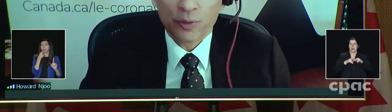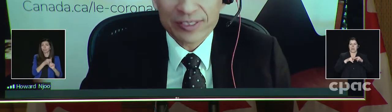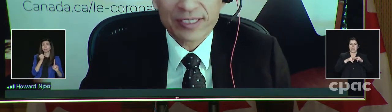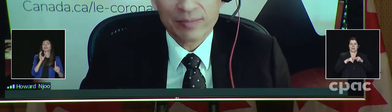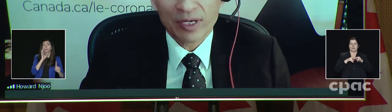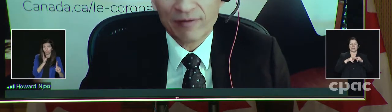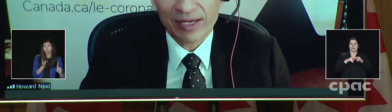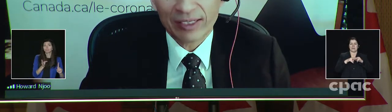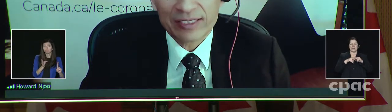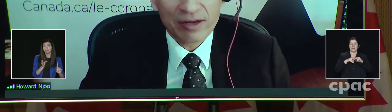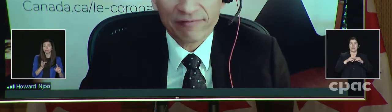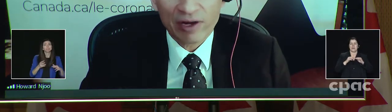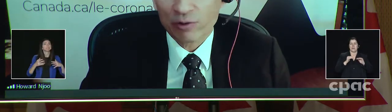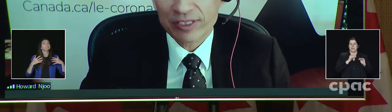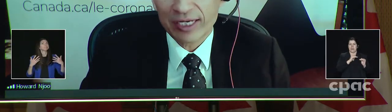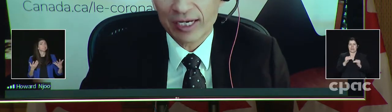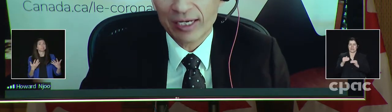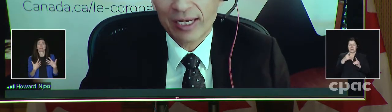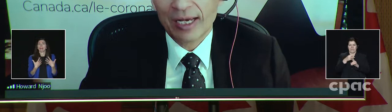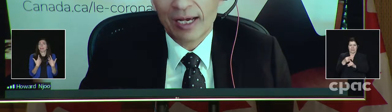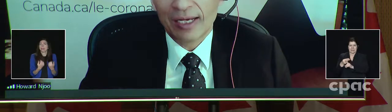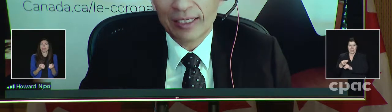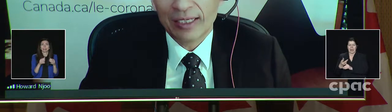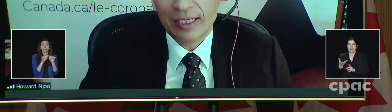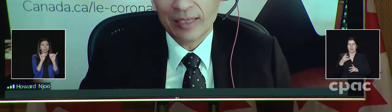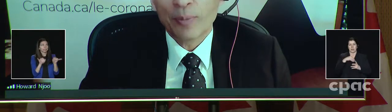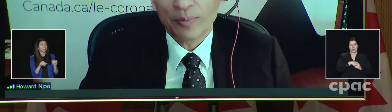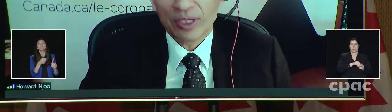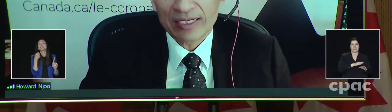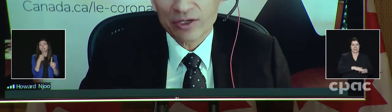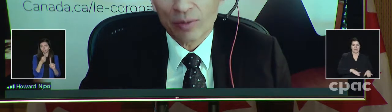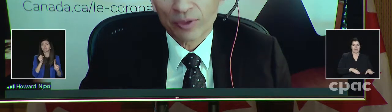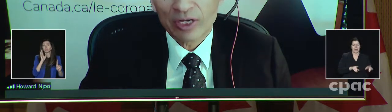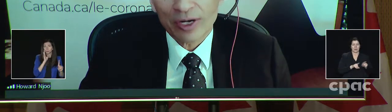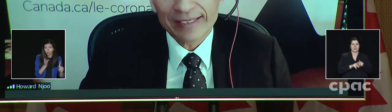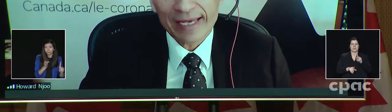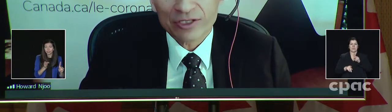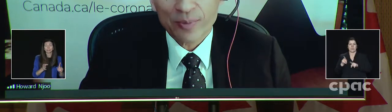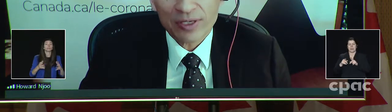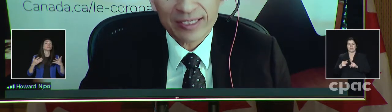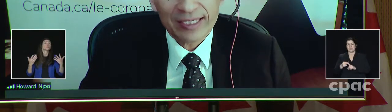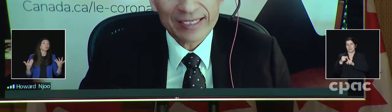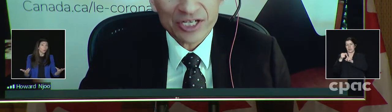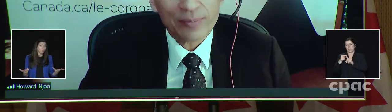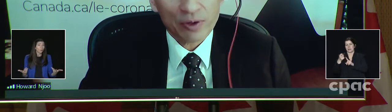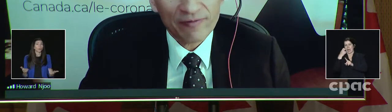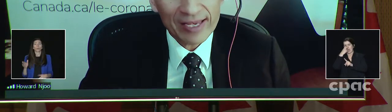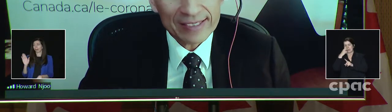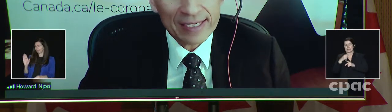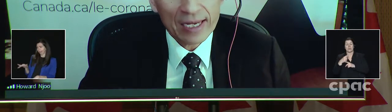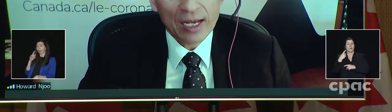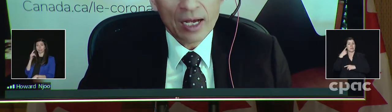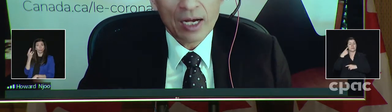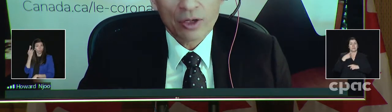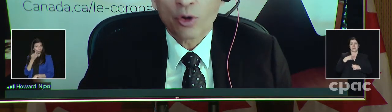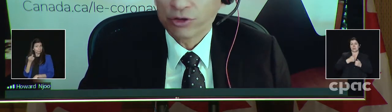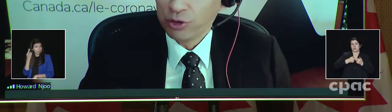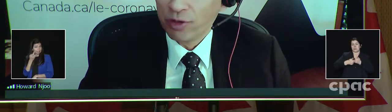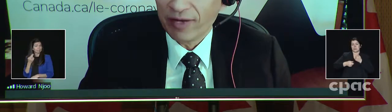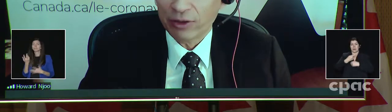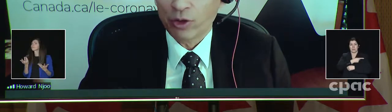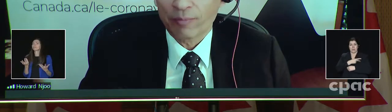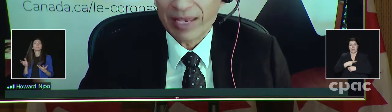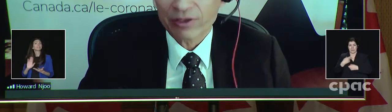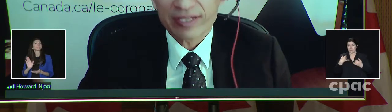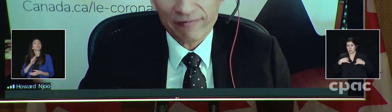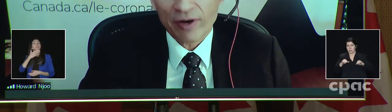haut possible avec les enfants aussi, les populations prioritaires. Je pense que chaque province continue